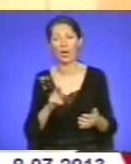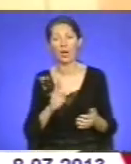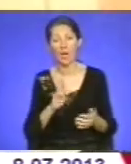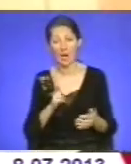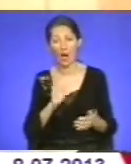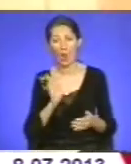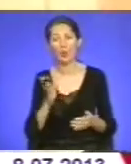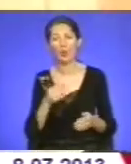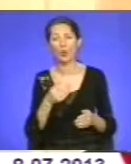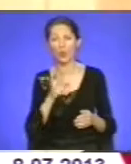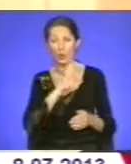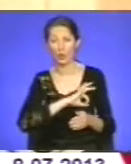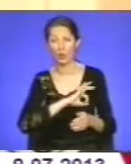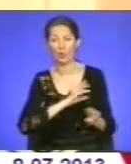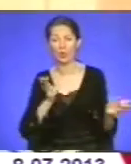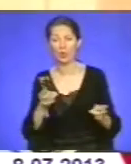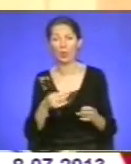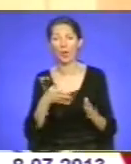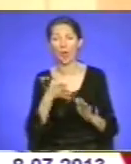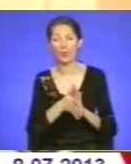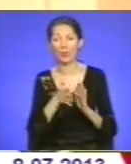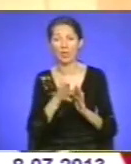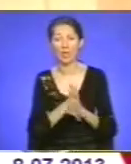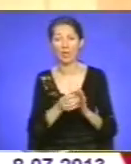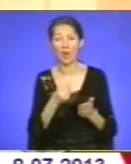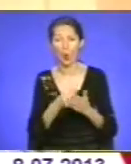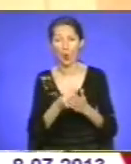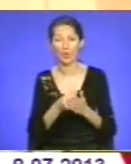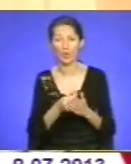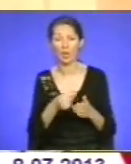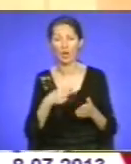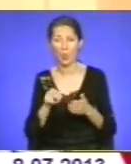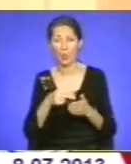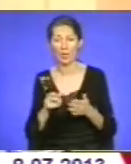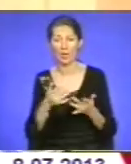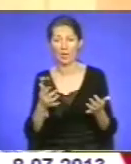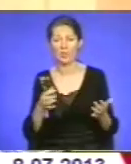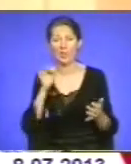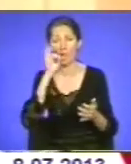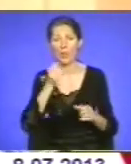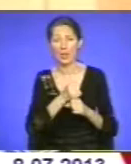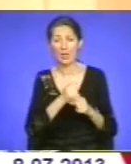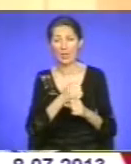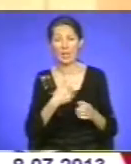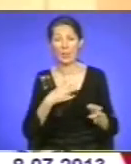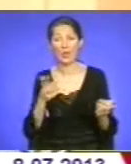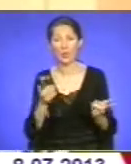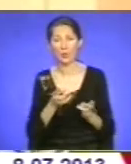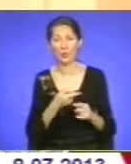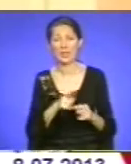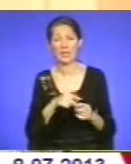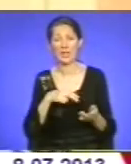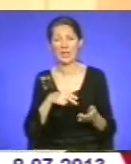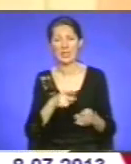використовуватися, потрібно виділяти кошти в межах фінансування медицини для того, щоб закупляти необхідні там медикаменти і інші медичні засоби. Але ми змушені на це йти, тому що